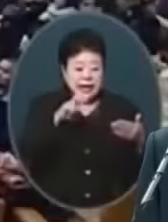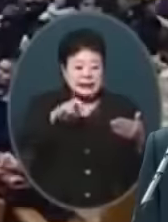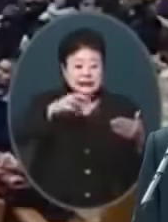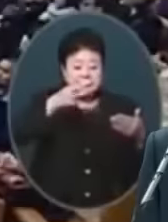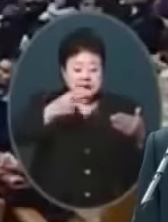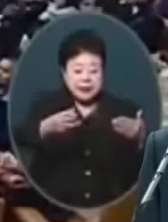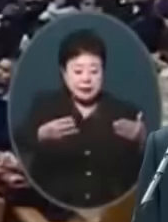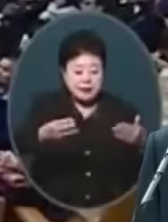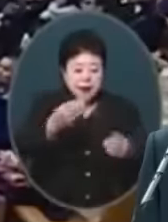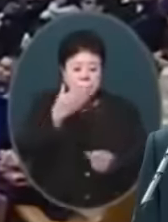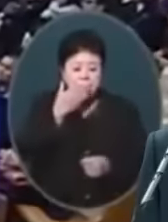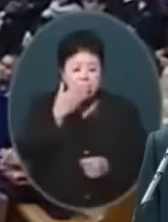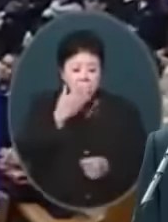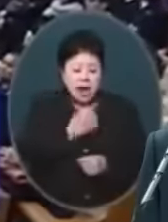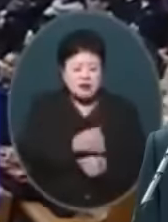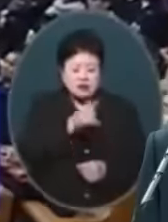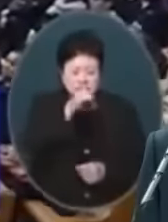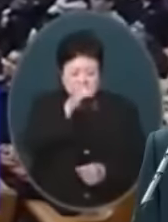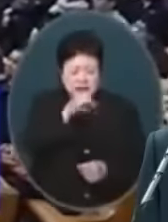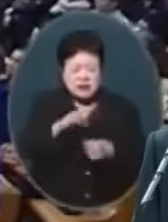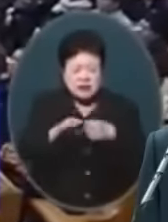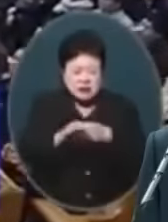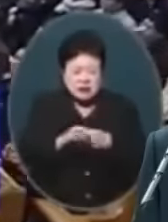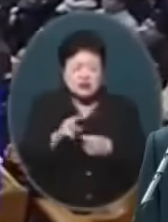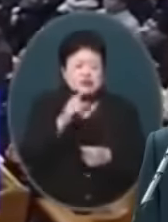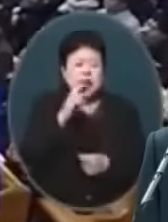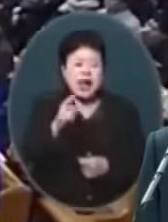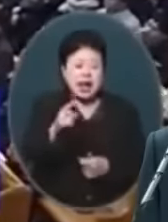보면 할 수 있거든이 무슨 말이냐?